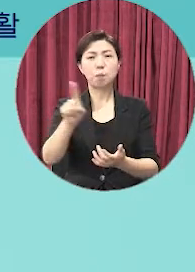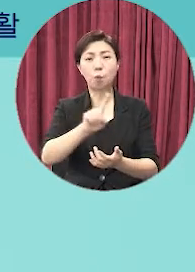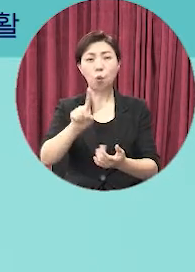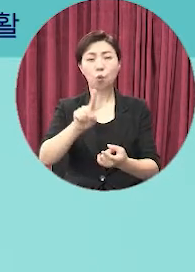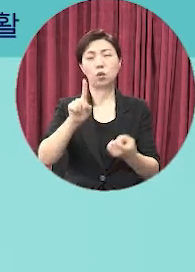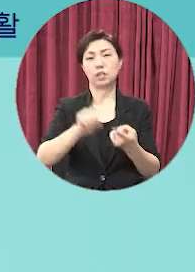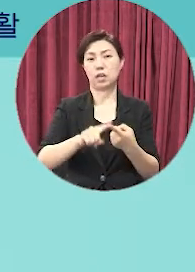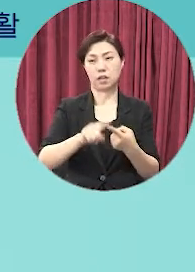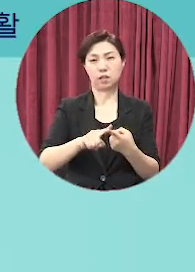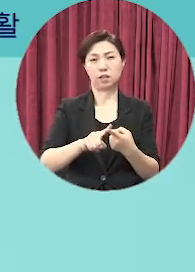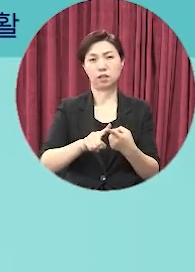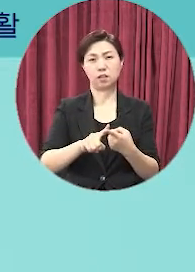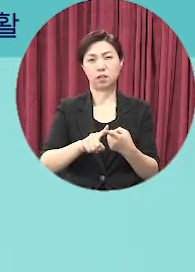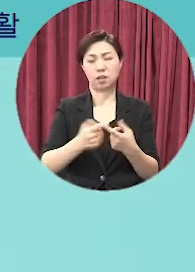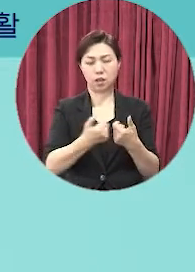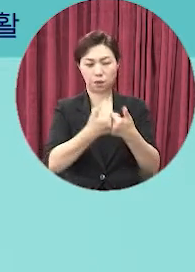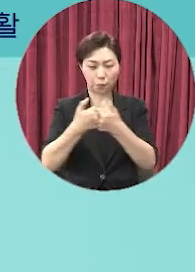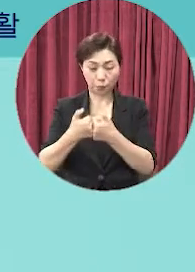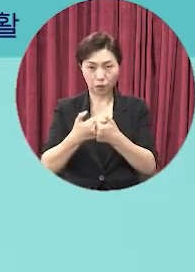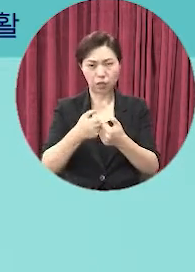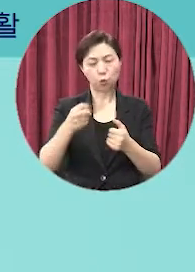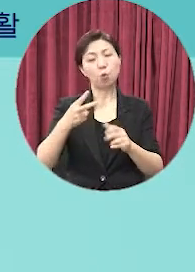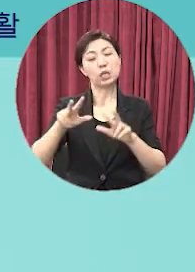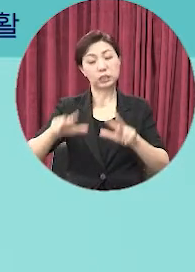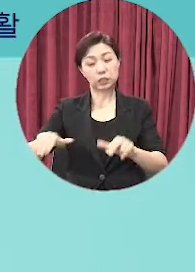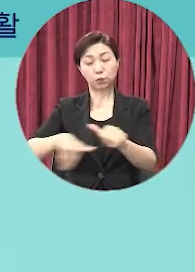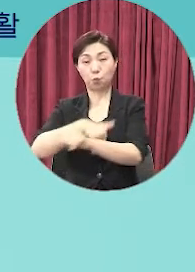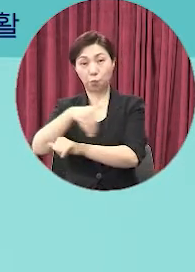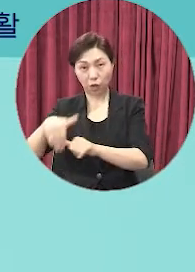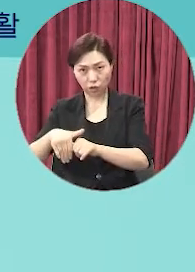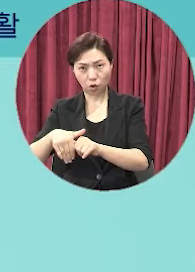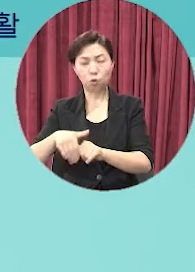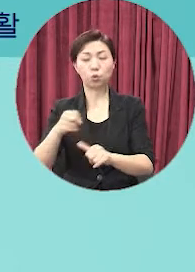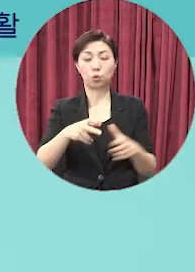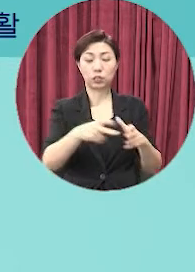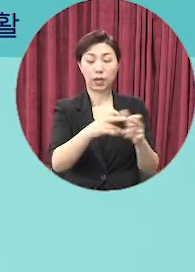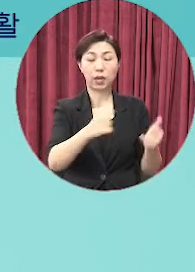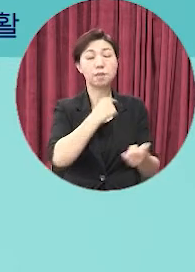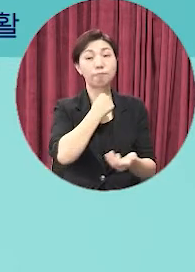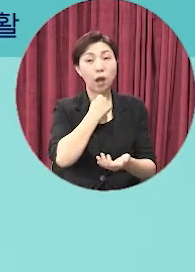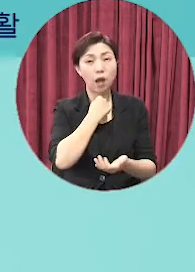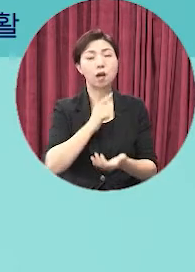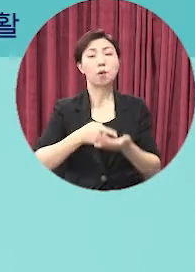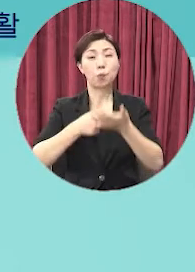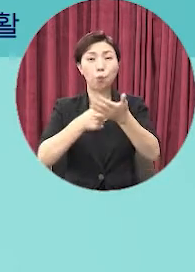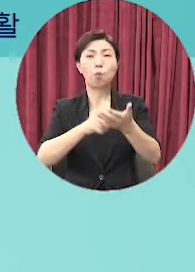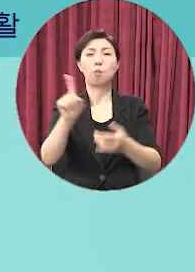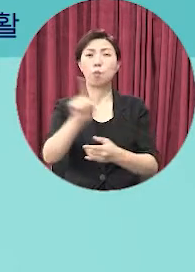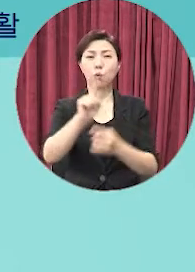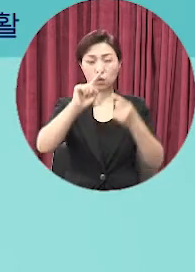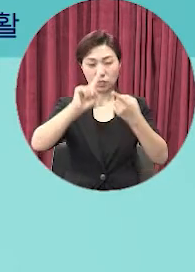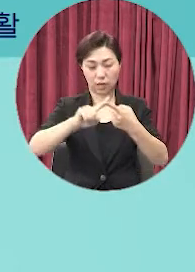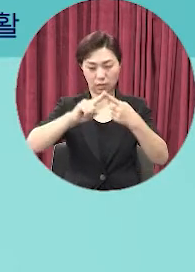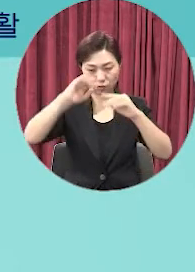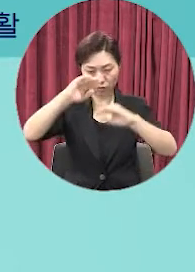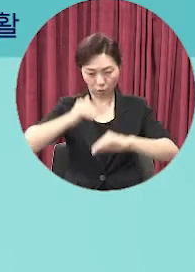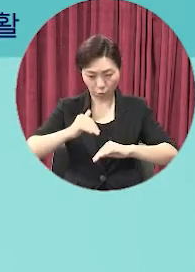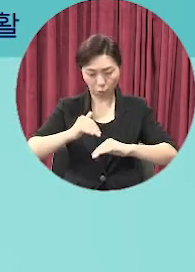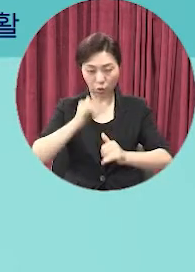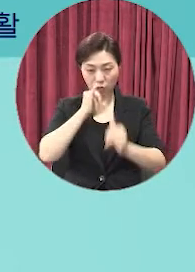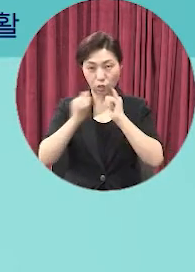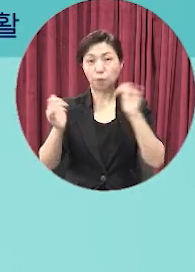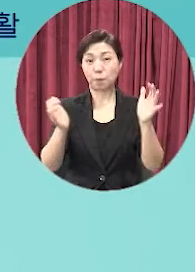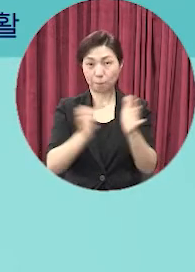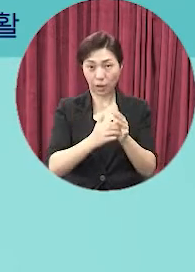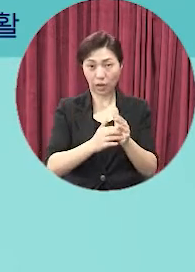것들이 있는지, 또 환경적인 요인과 그다음에 어떤 요구들이 있는지를 조사를 했습니다. 그래서 종사자들의 경우에 있어서는